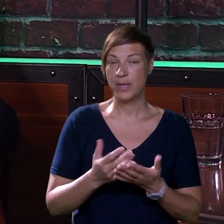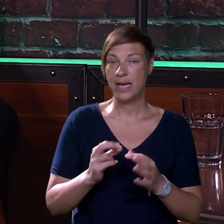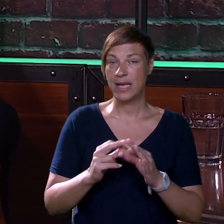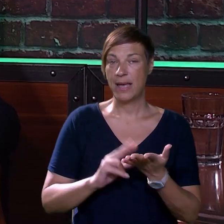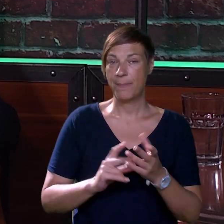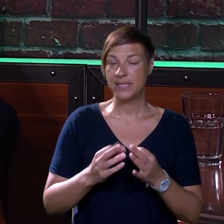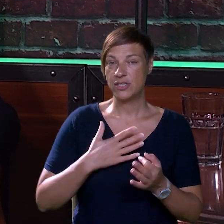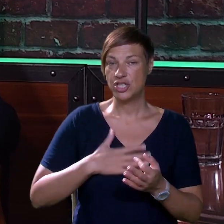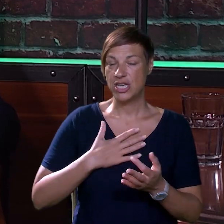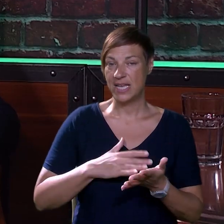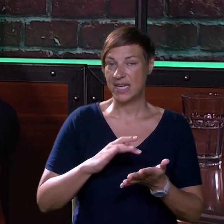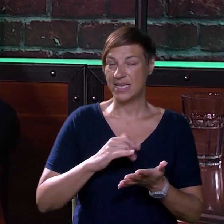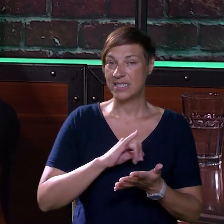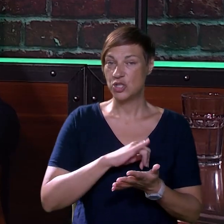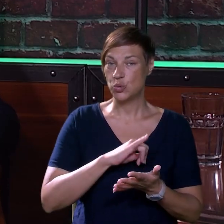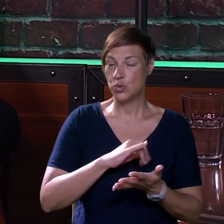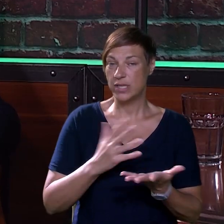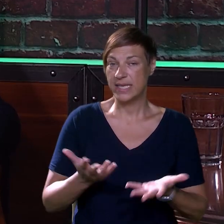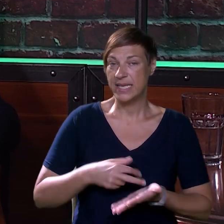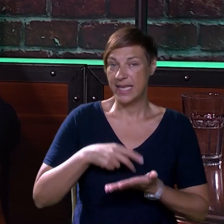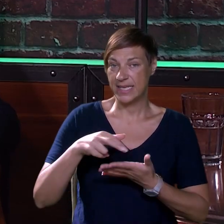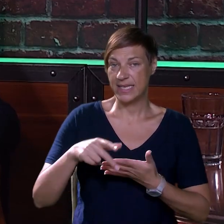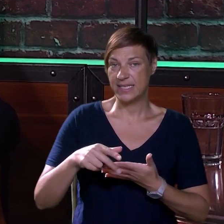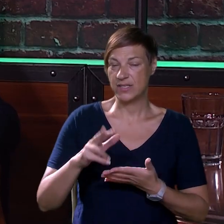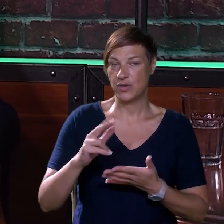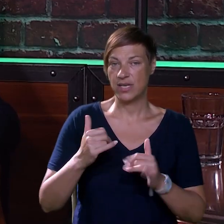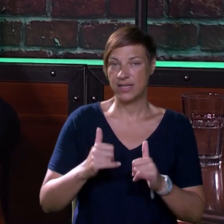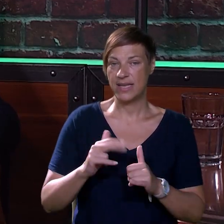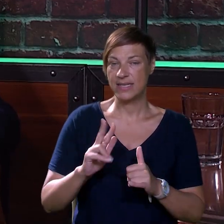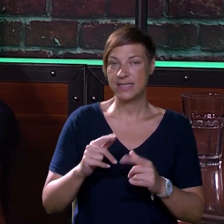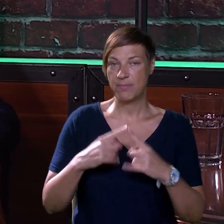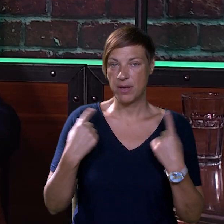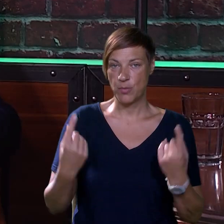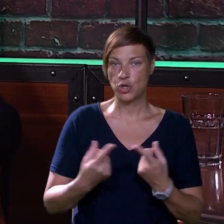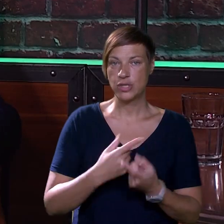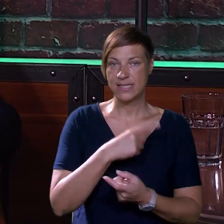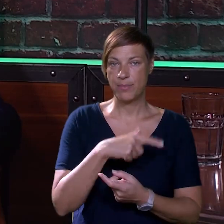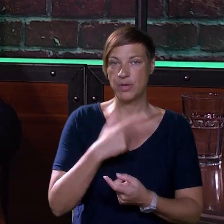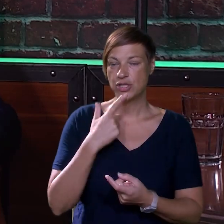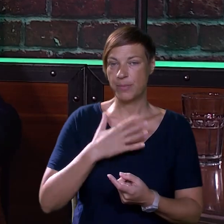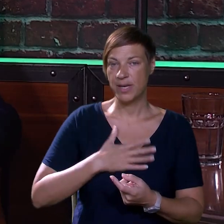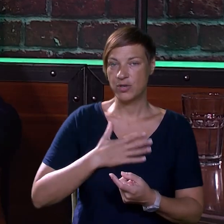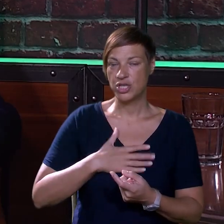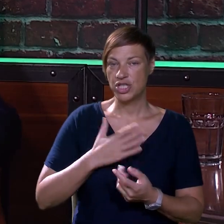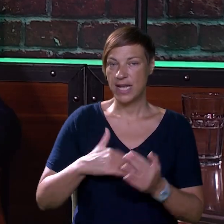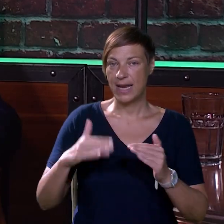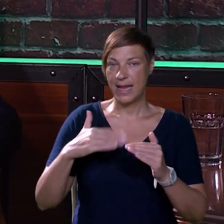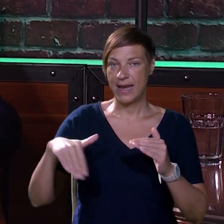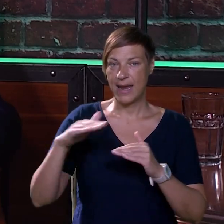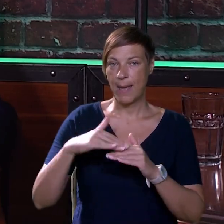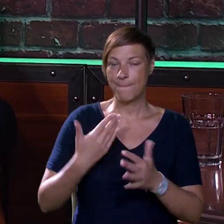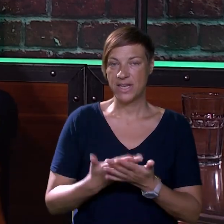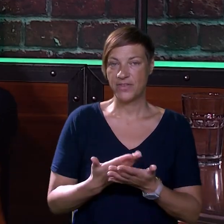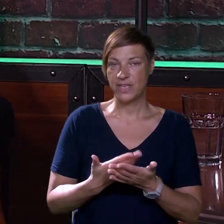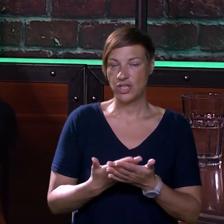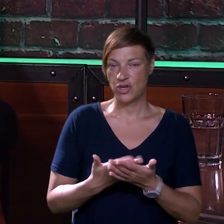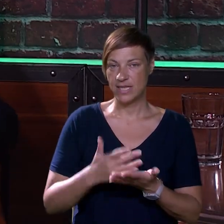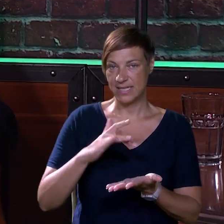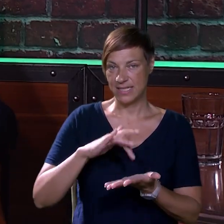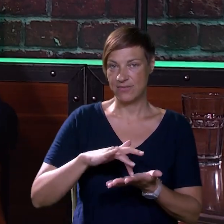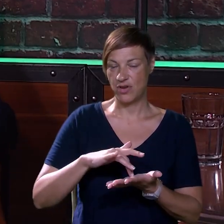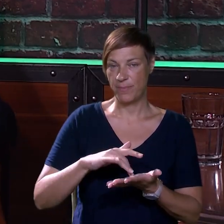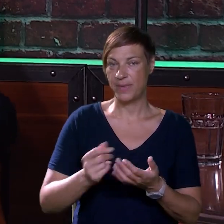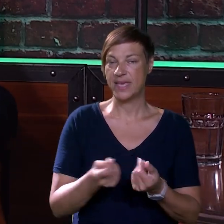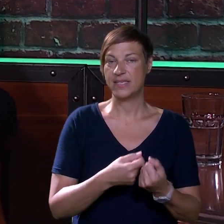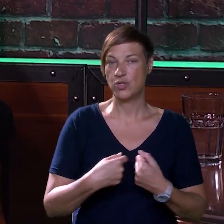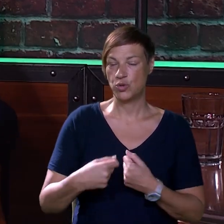su uspjeh i željeli su neki iskorak. I danas imam oko sebe ljude koji žele napredovati, žele se dokazati, žele i svoje mjesto neko